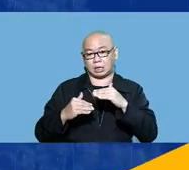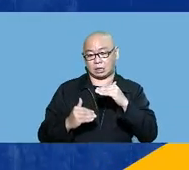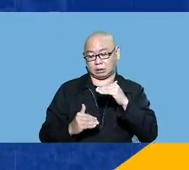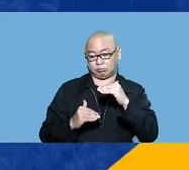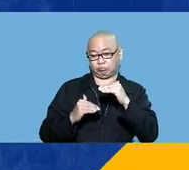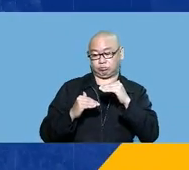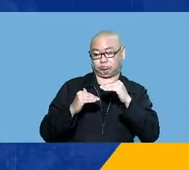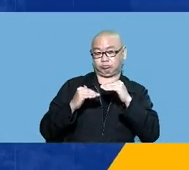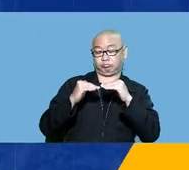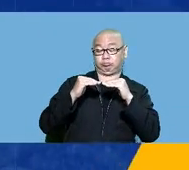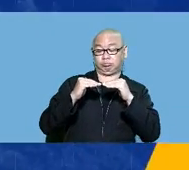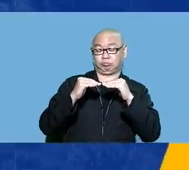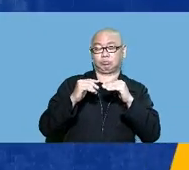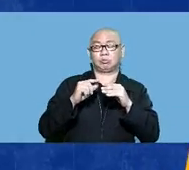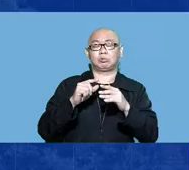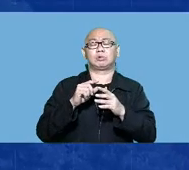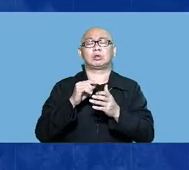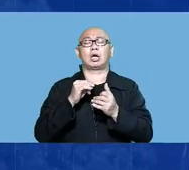akan